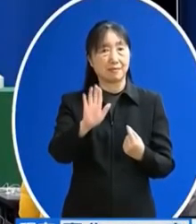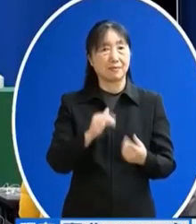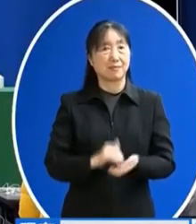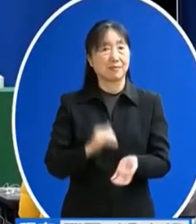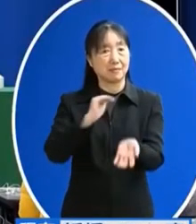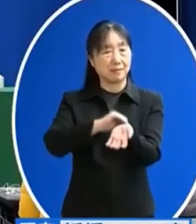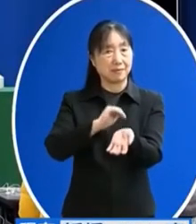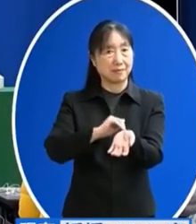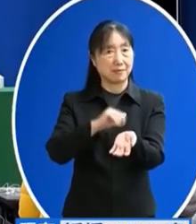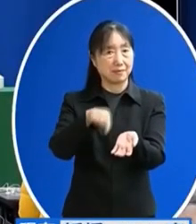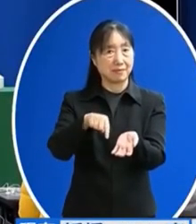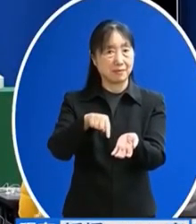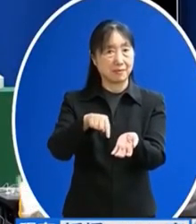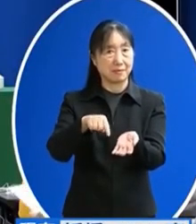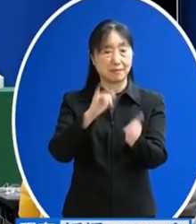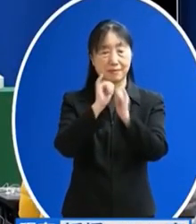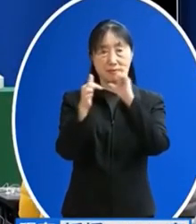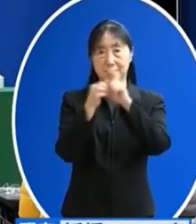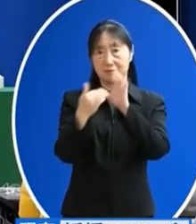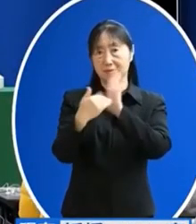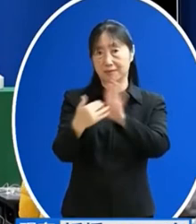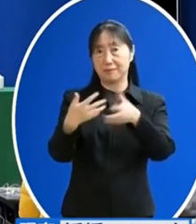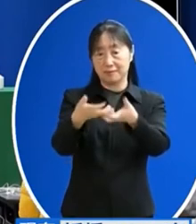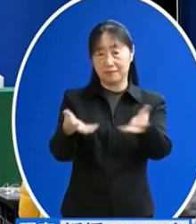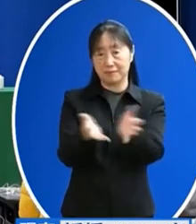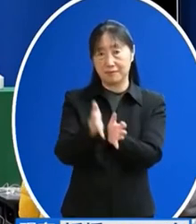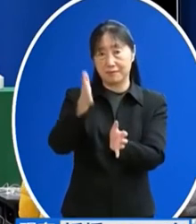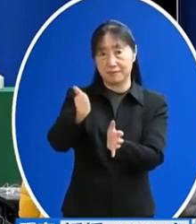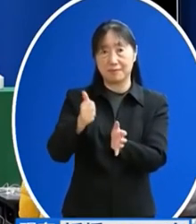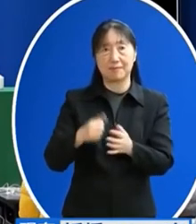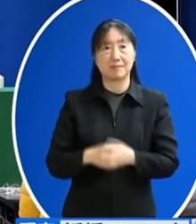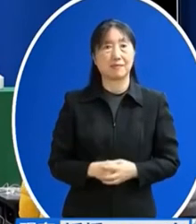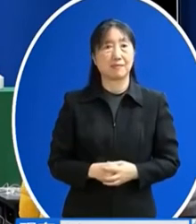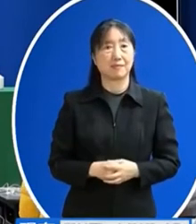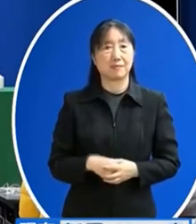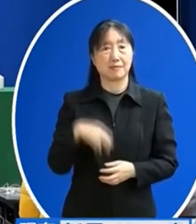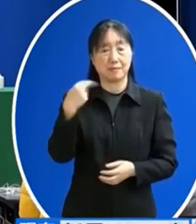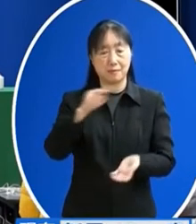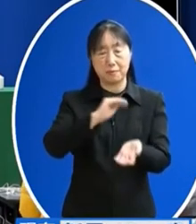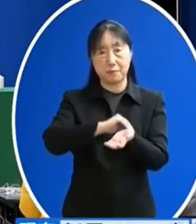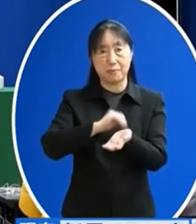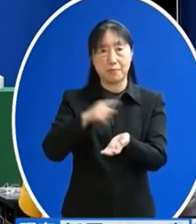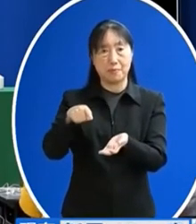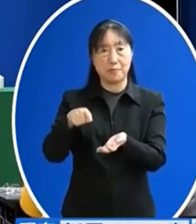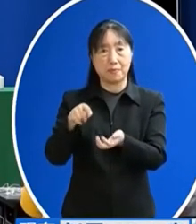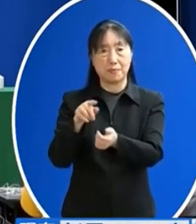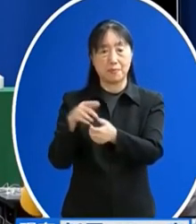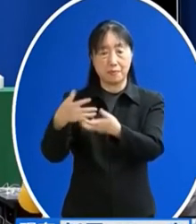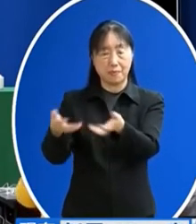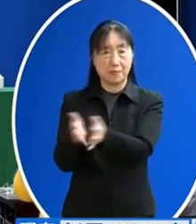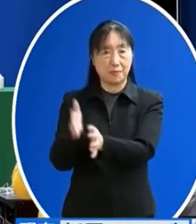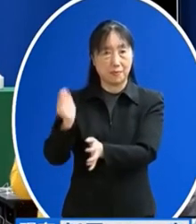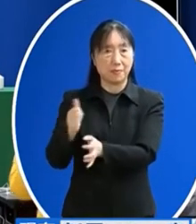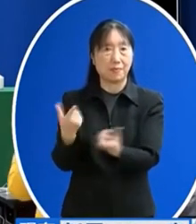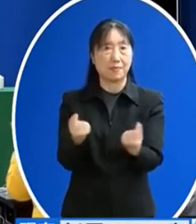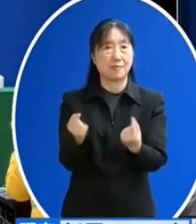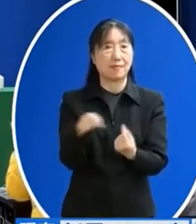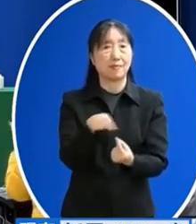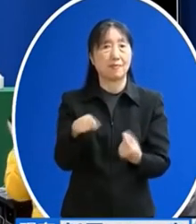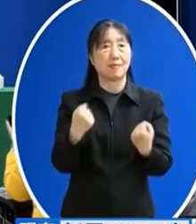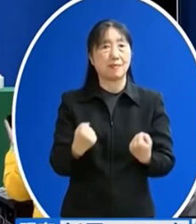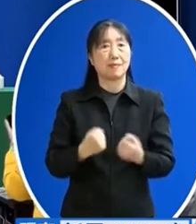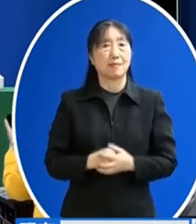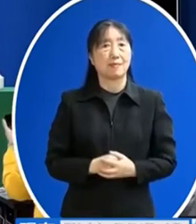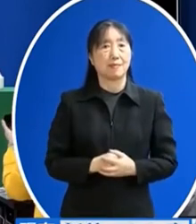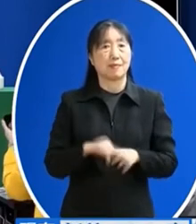疗，我们社区好防治组的庄义祥庄组长，以及好医疗应变组的罗义军罗副组长。啊，现在就